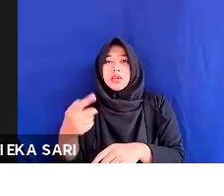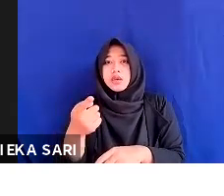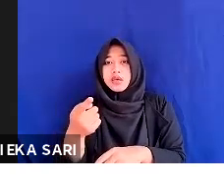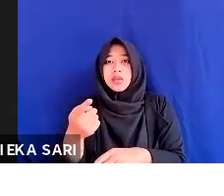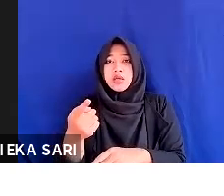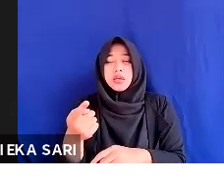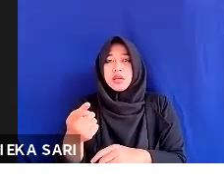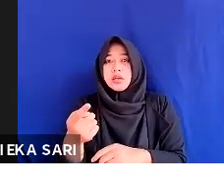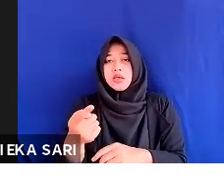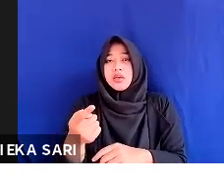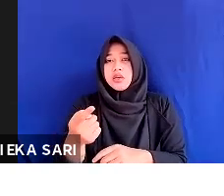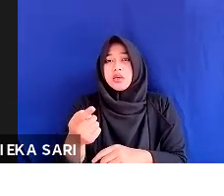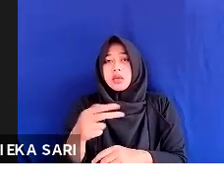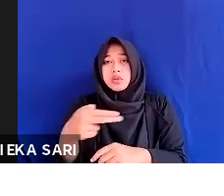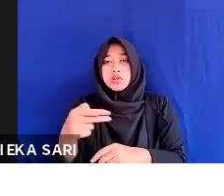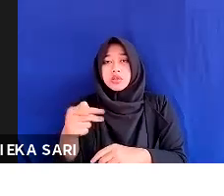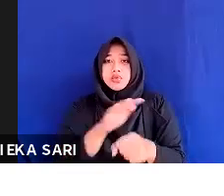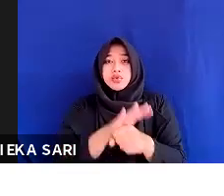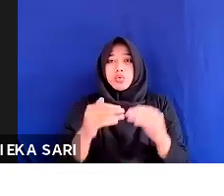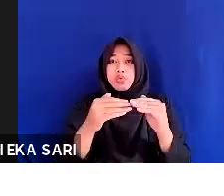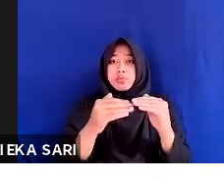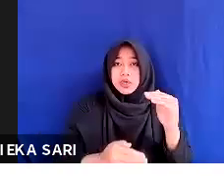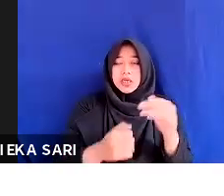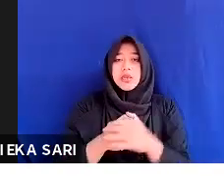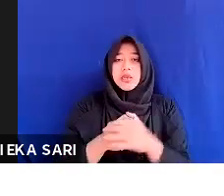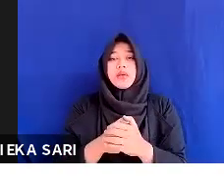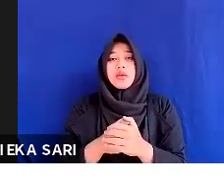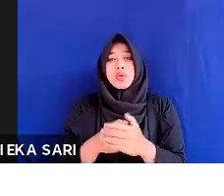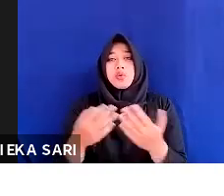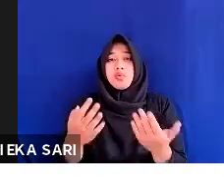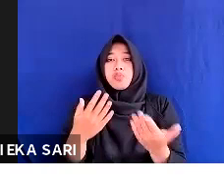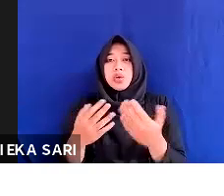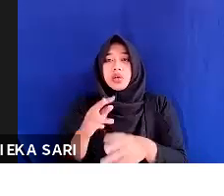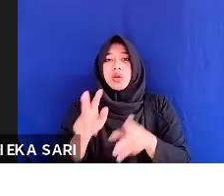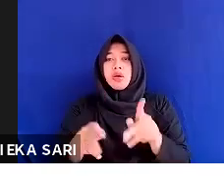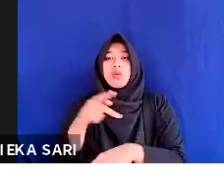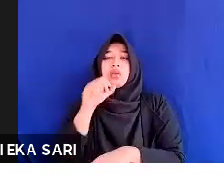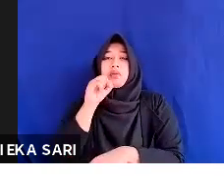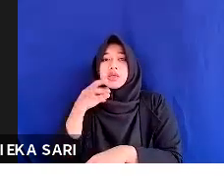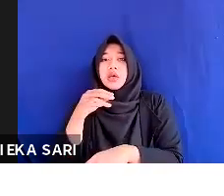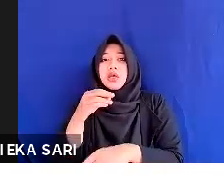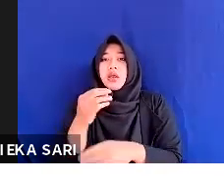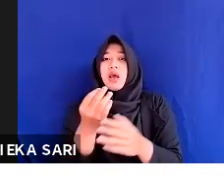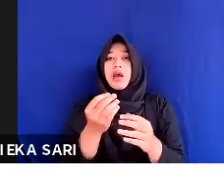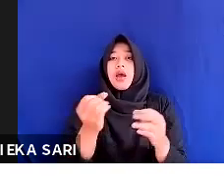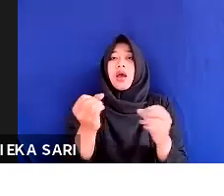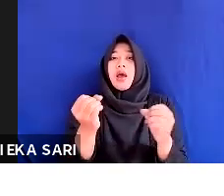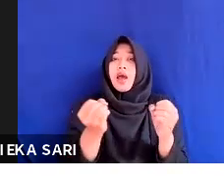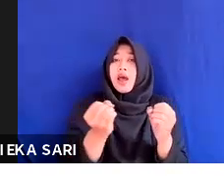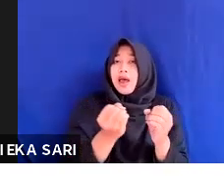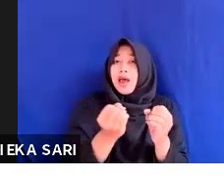ini cukup rendah ya. Jadi meskipun mungkin kalau kita bicara angkanya besar tapi rendah. Jadi